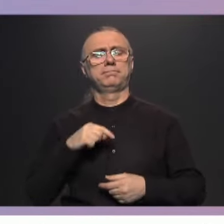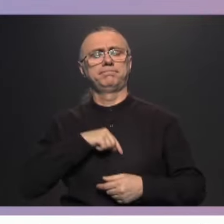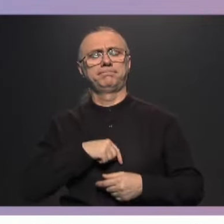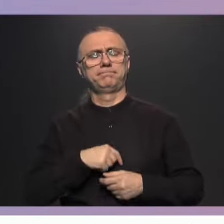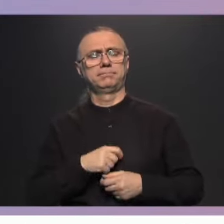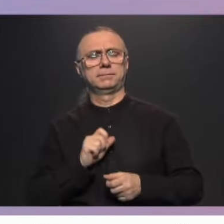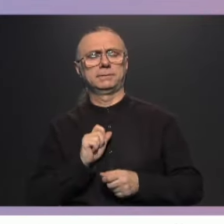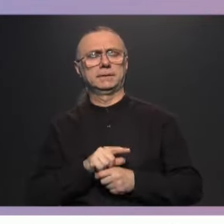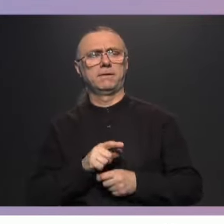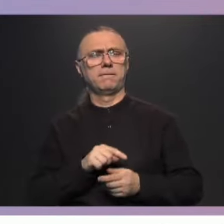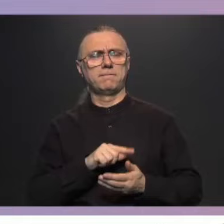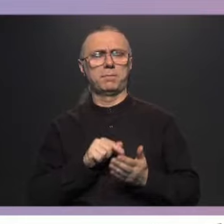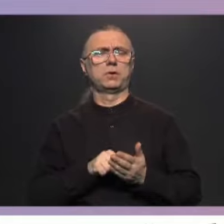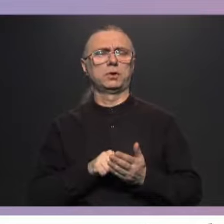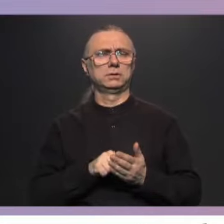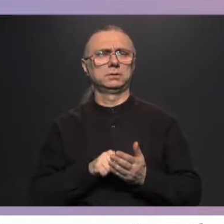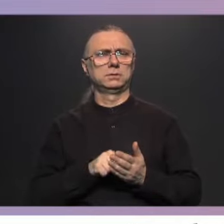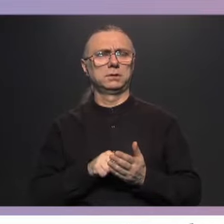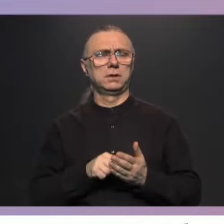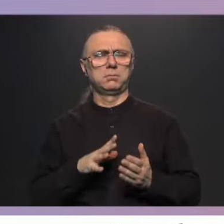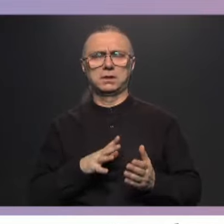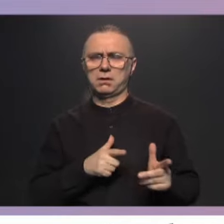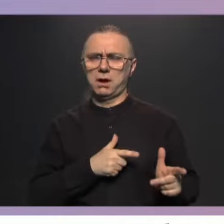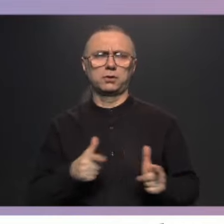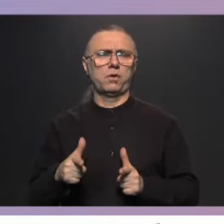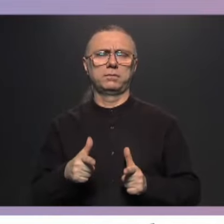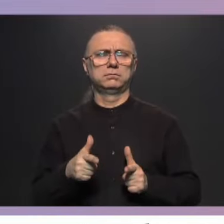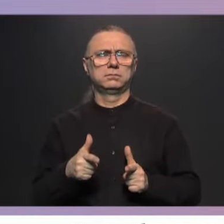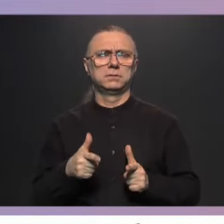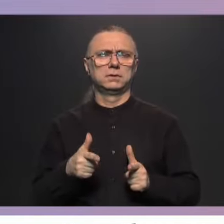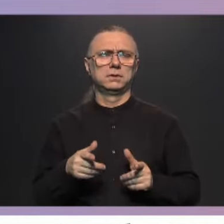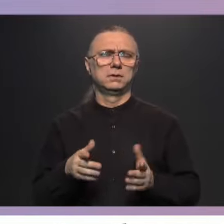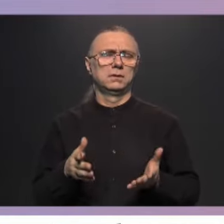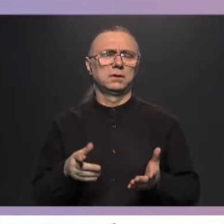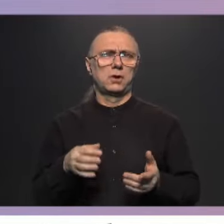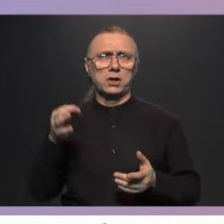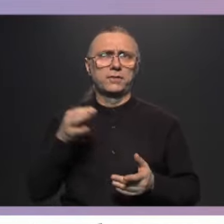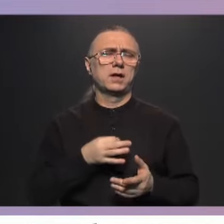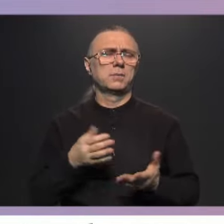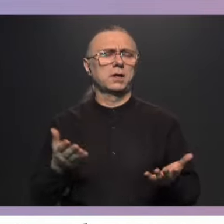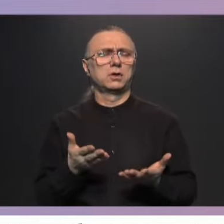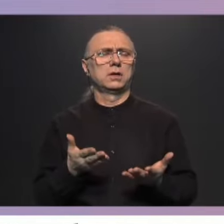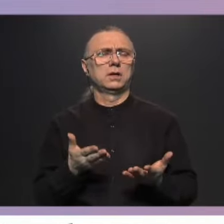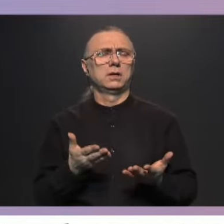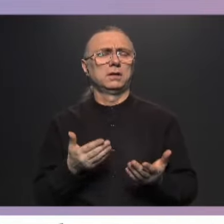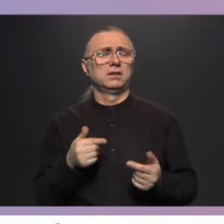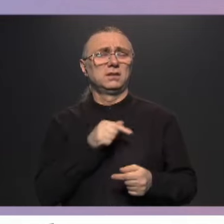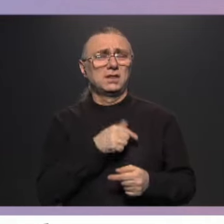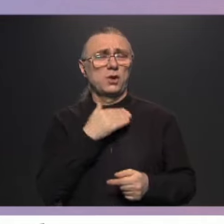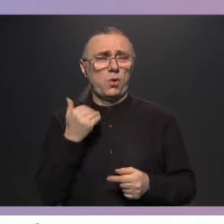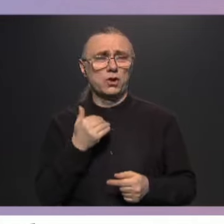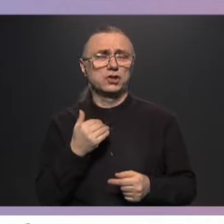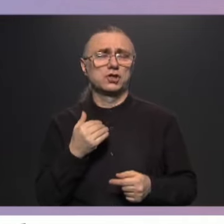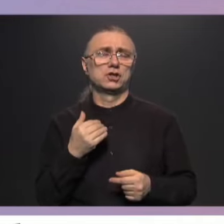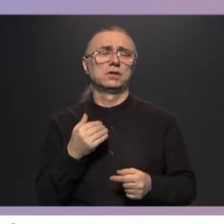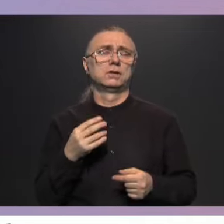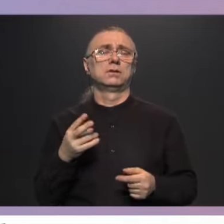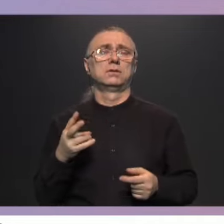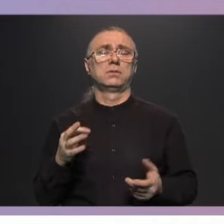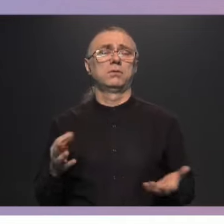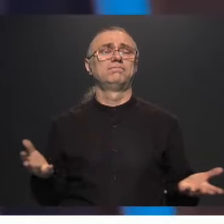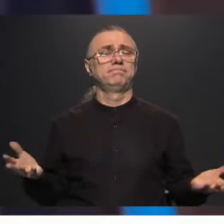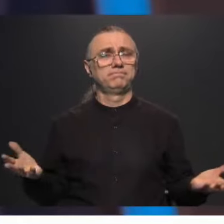чтобы и быть готовым, может быть, к таким ответам, которые ты не хочешь, но которые правильные. Не всегда